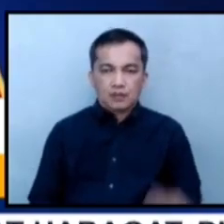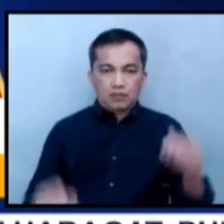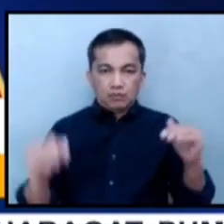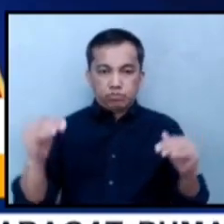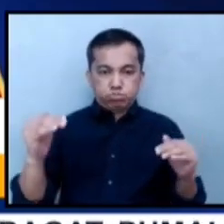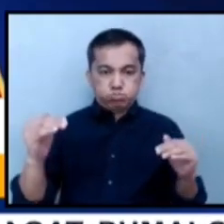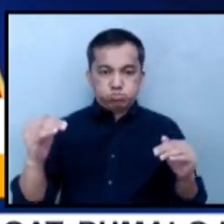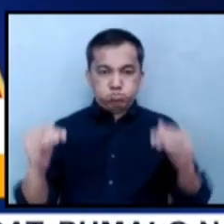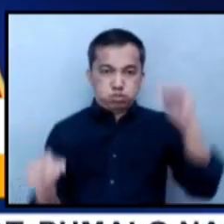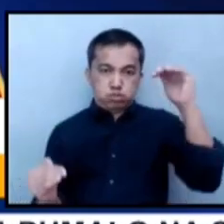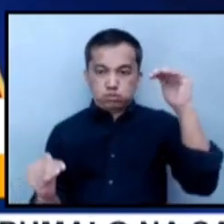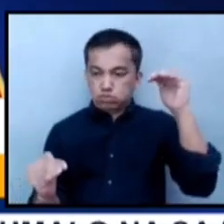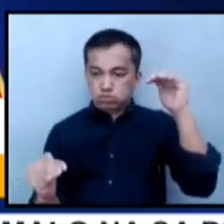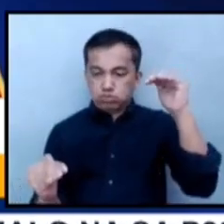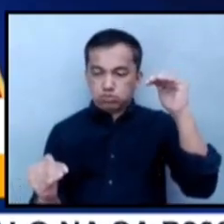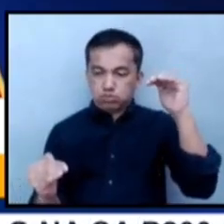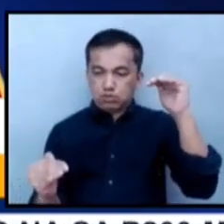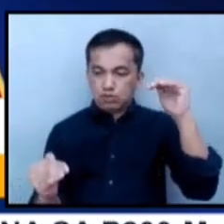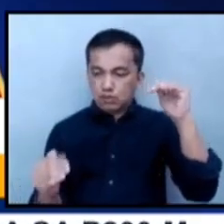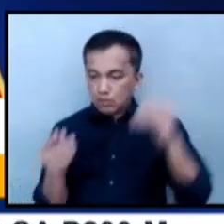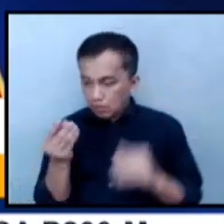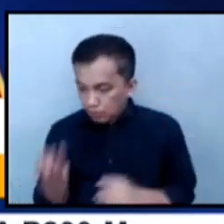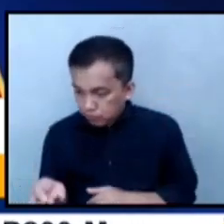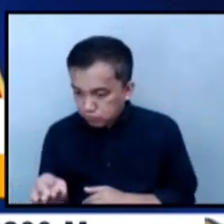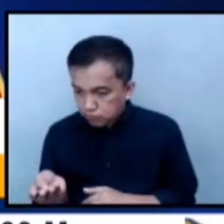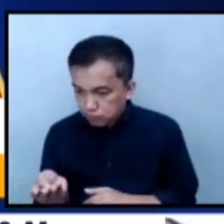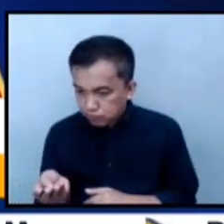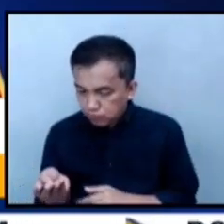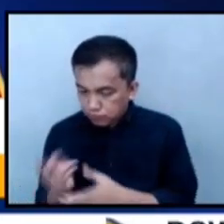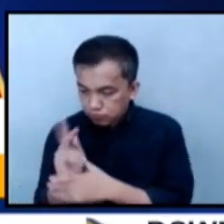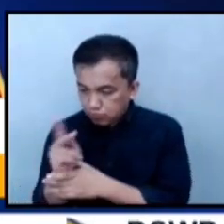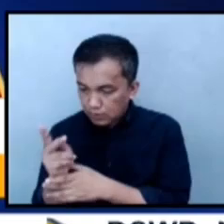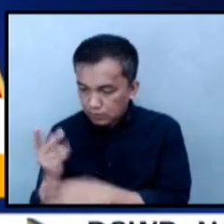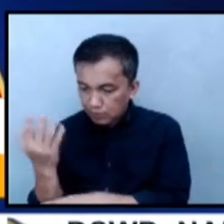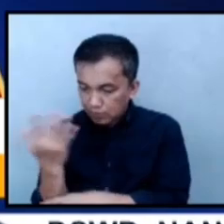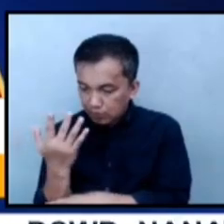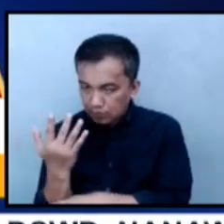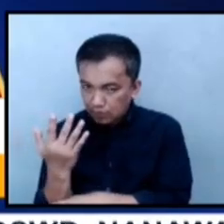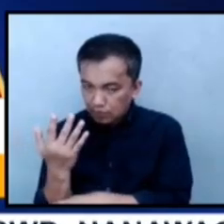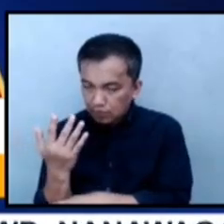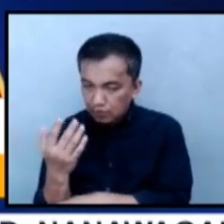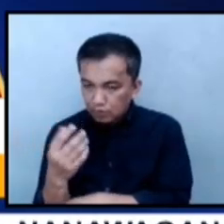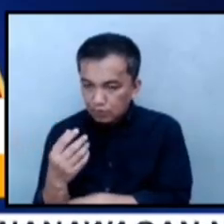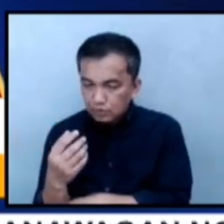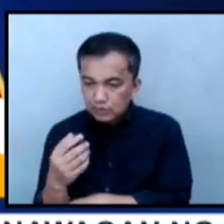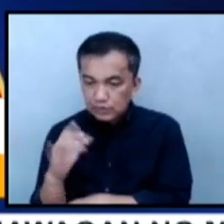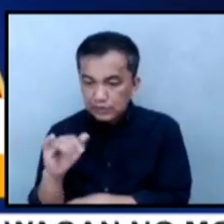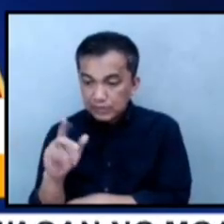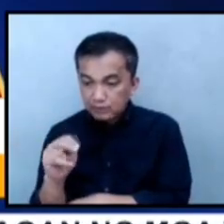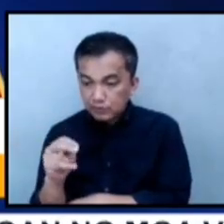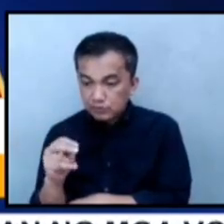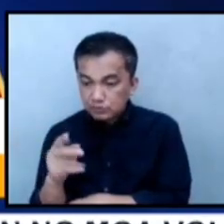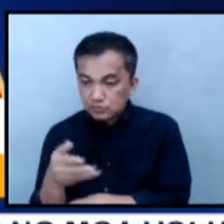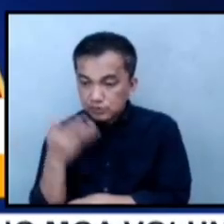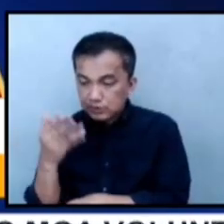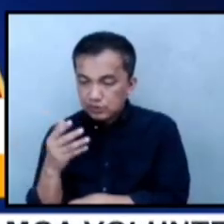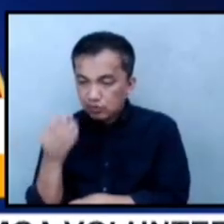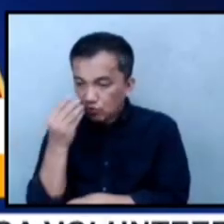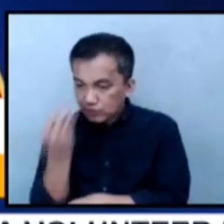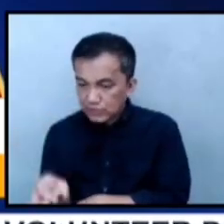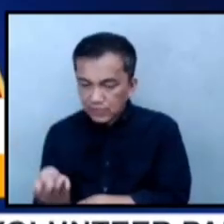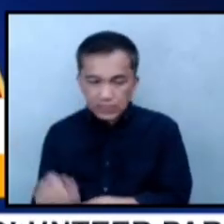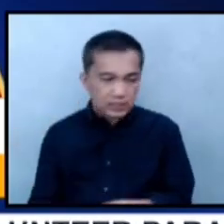so kakaunti na ang mga halaman na umuhi hit ng carbon dioxide samantalang ang dami na ng tao at